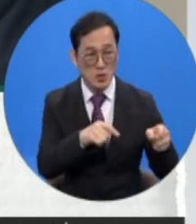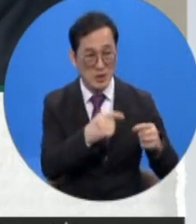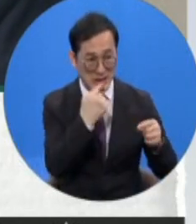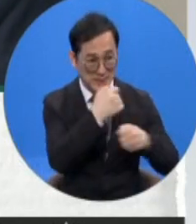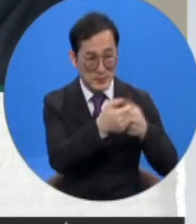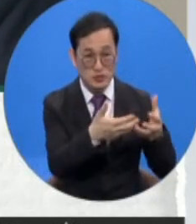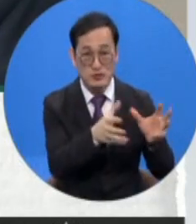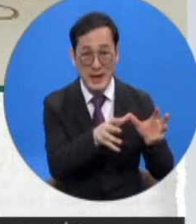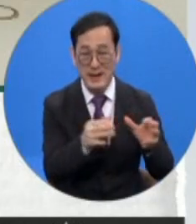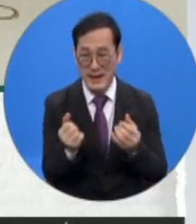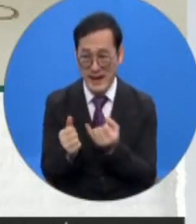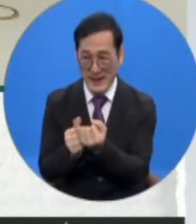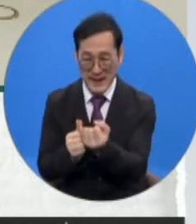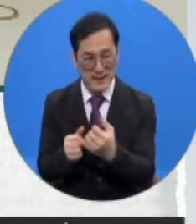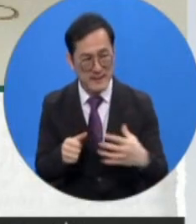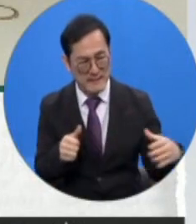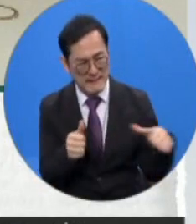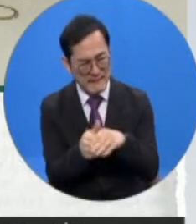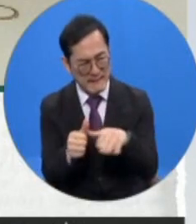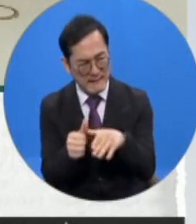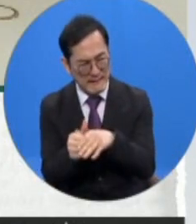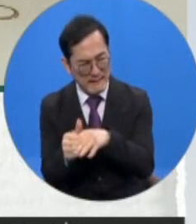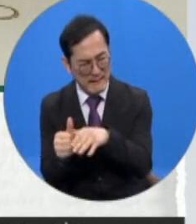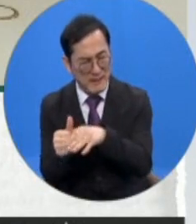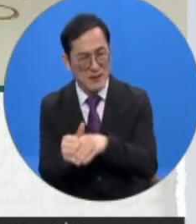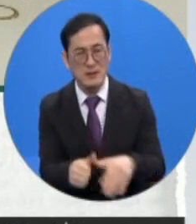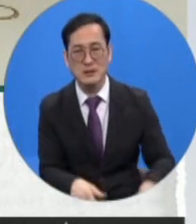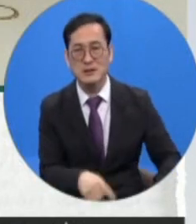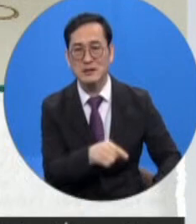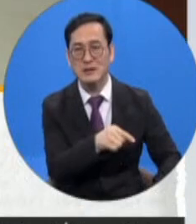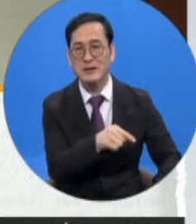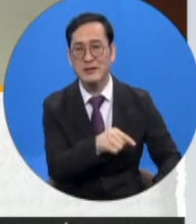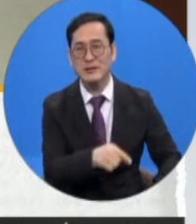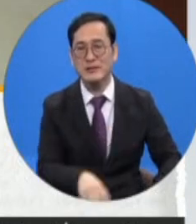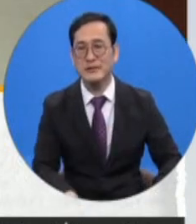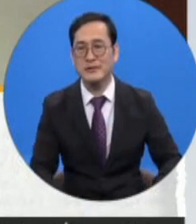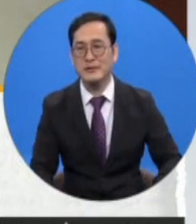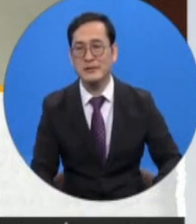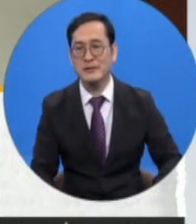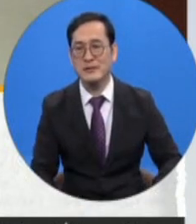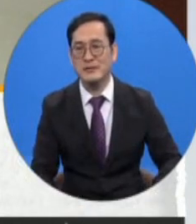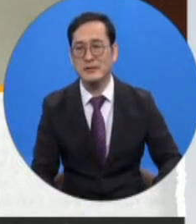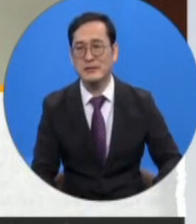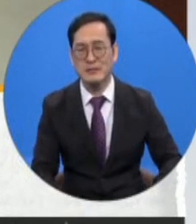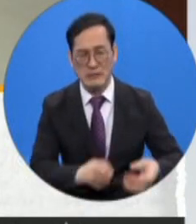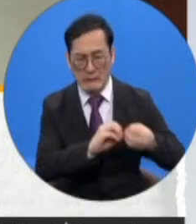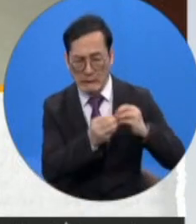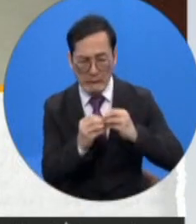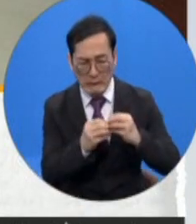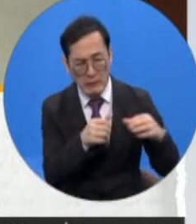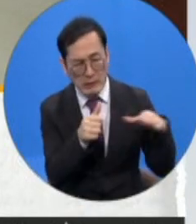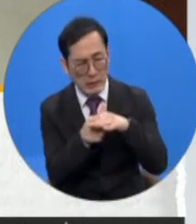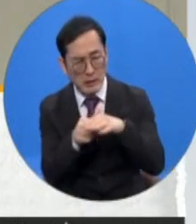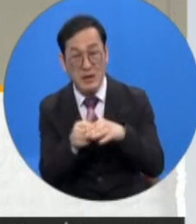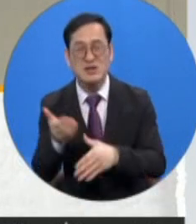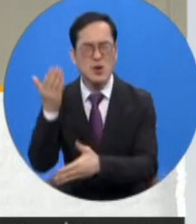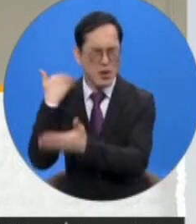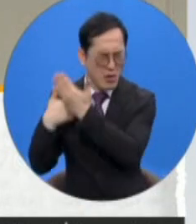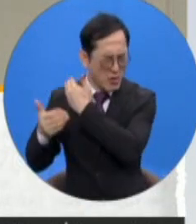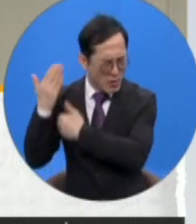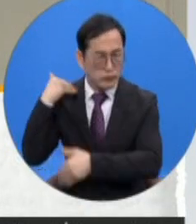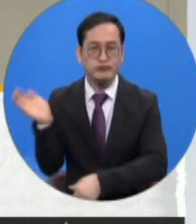등 아내에 대해서 지속적이고 악의적인 네거티브 공세를 펼치고 있는 일들이 아주 오랜 기간 지속되고